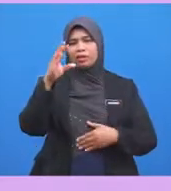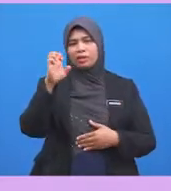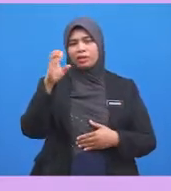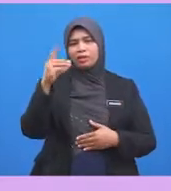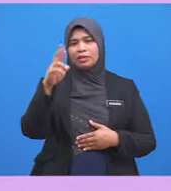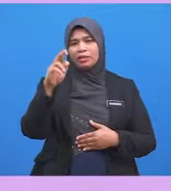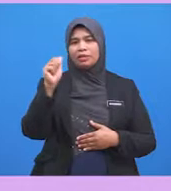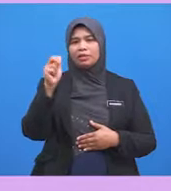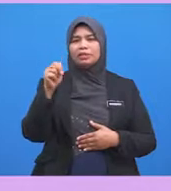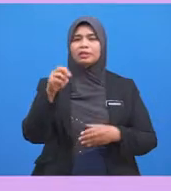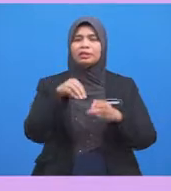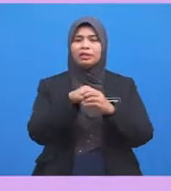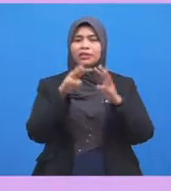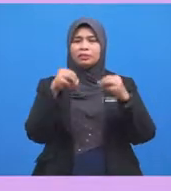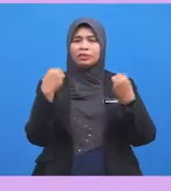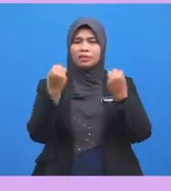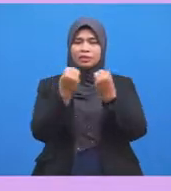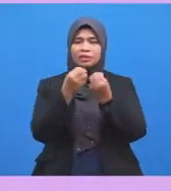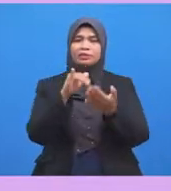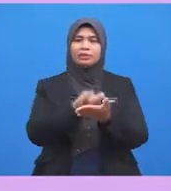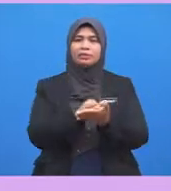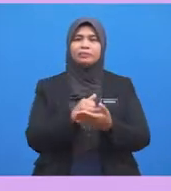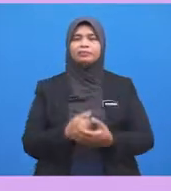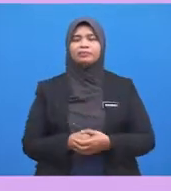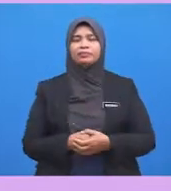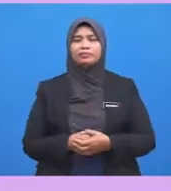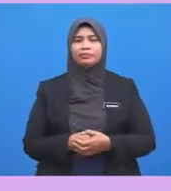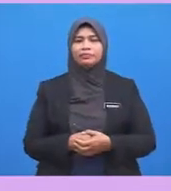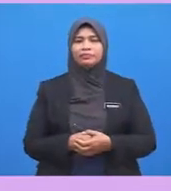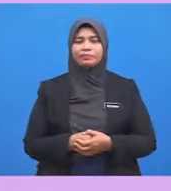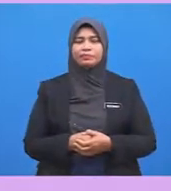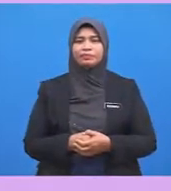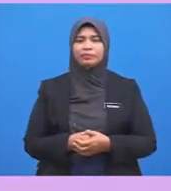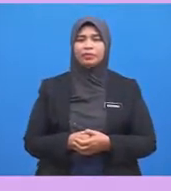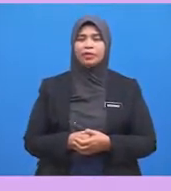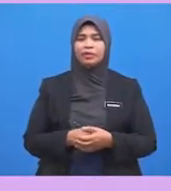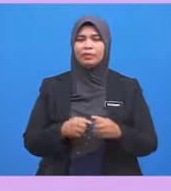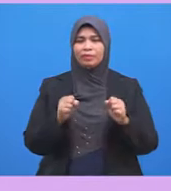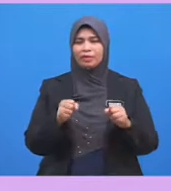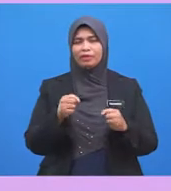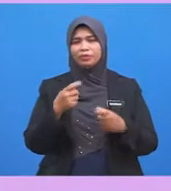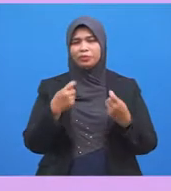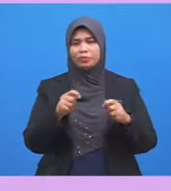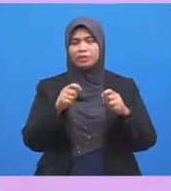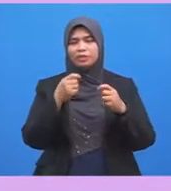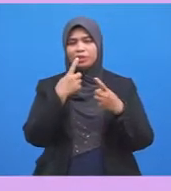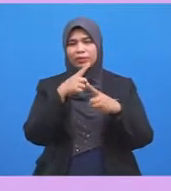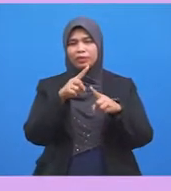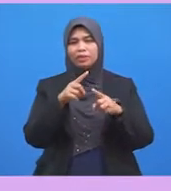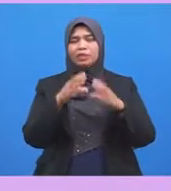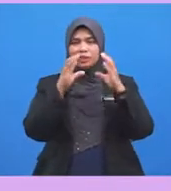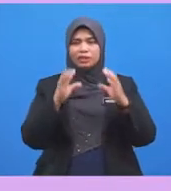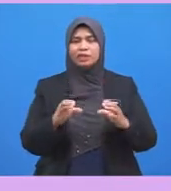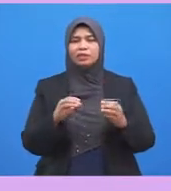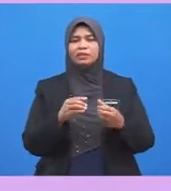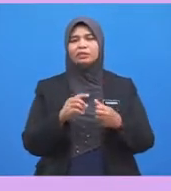setempat? Cikgu, boleh saya cuba? Baik, Amy. Cuba jawab. Cara